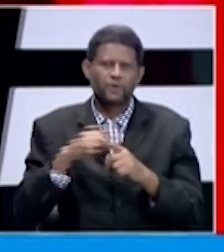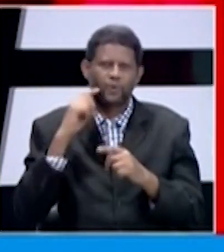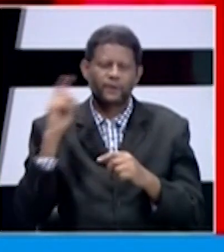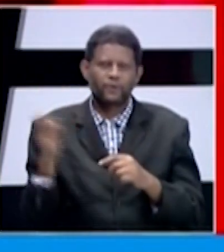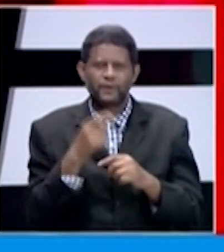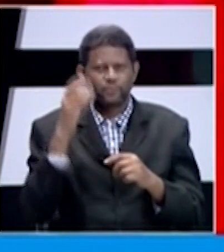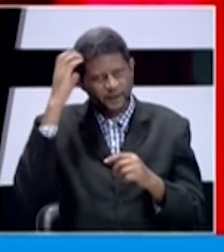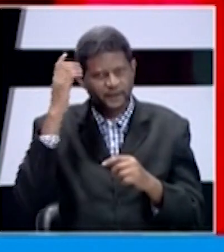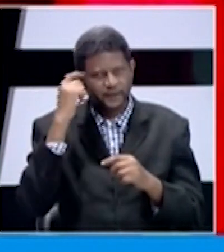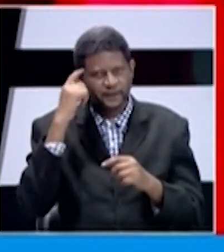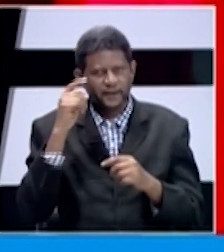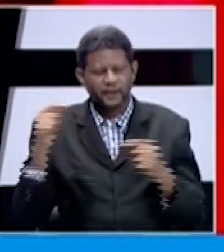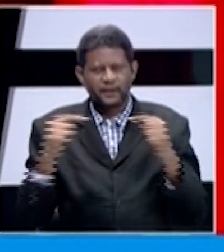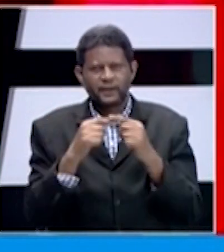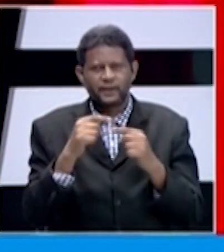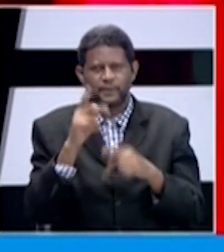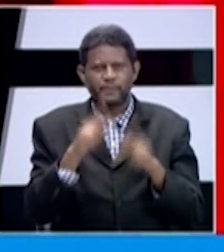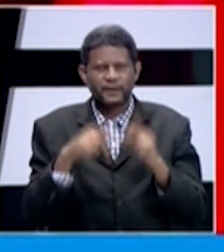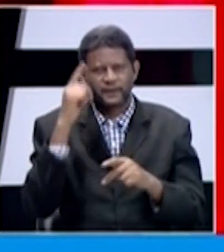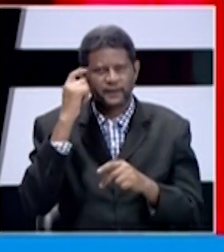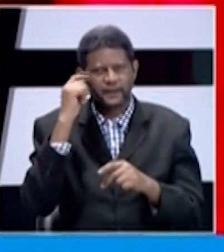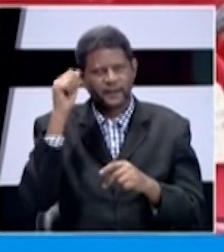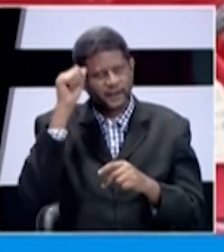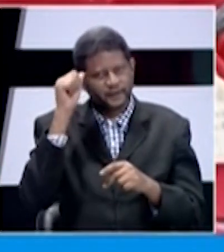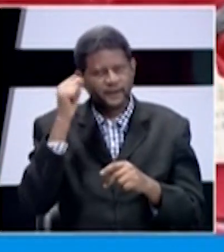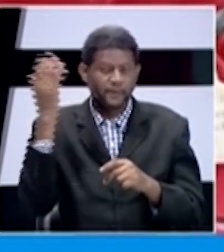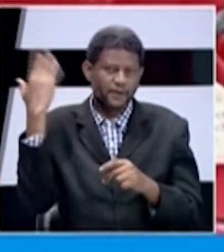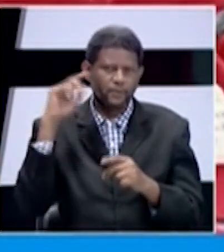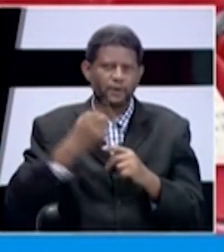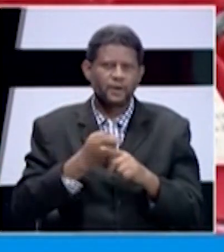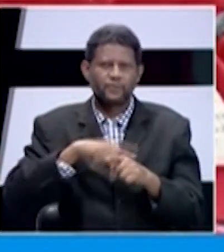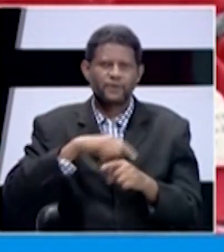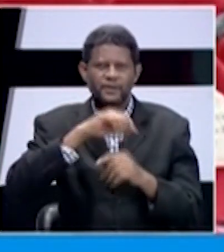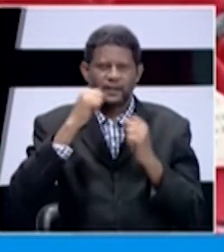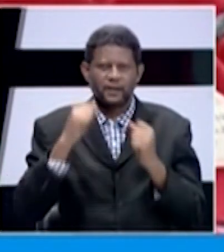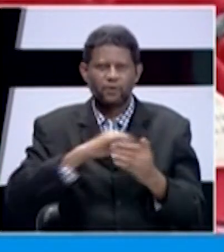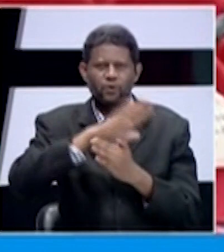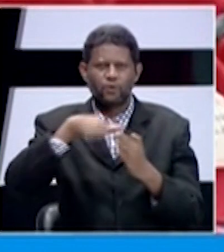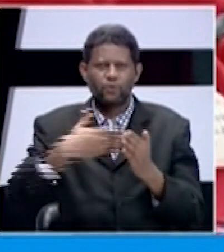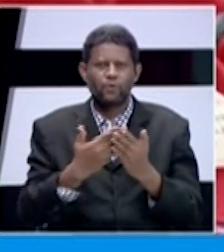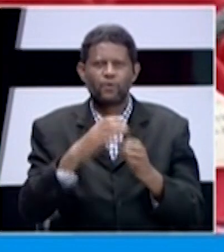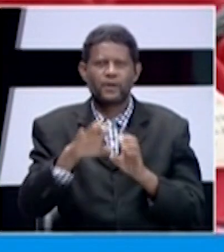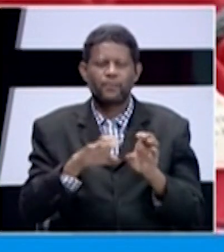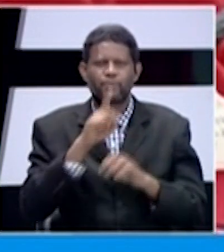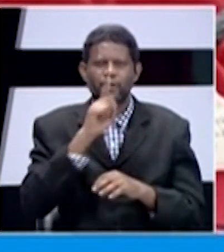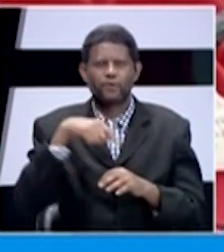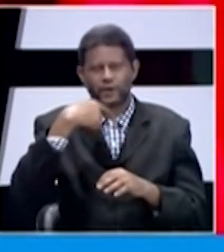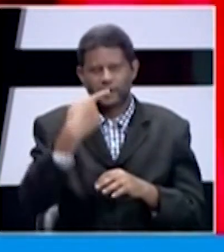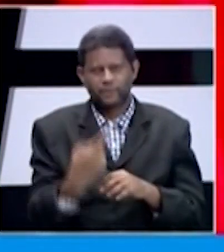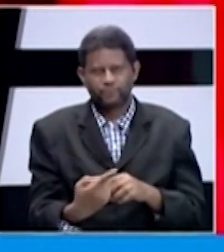መንግስቲ ትግራይ ርክብ ህዝብታት ትግራይን ኤርትራን ናብ ንቡር ንምምላስ ዝከኣሎ ኩሉ ክገብር እዩ